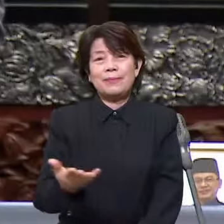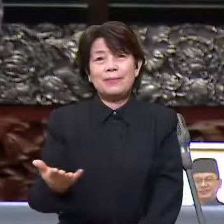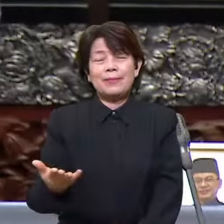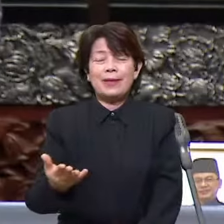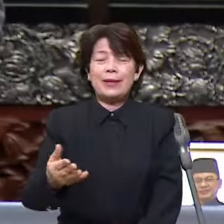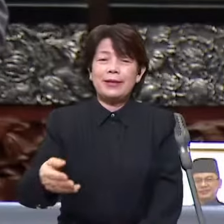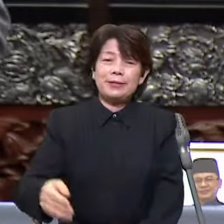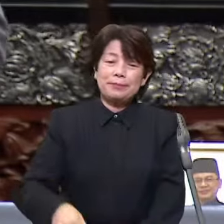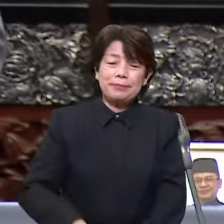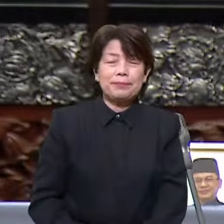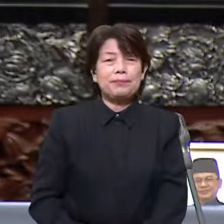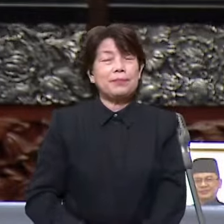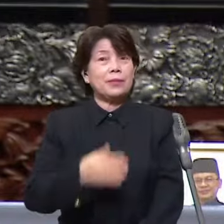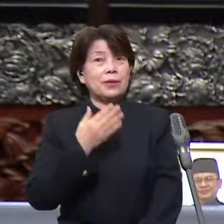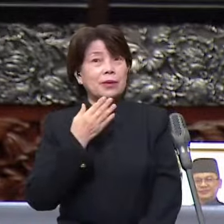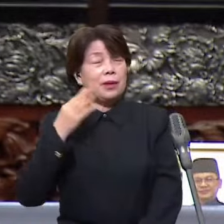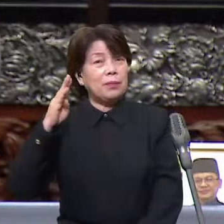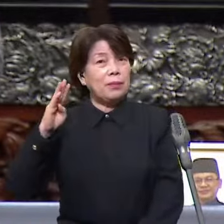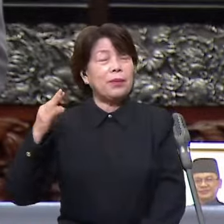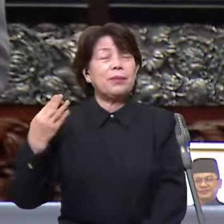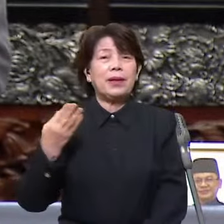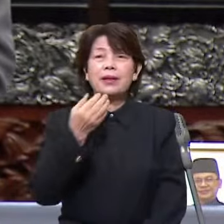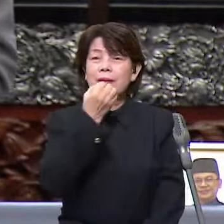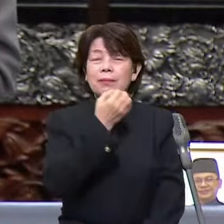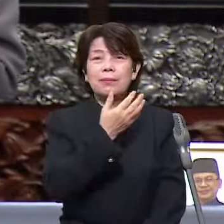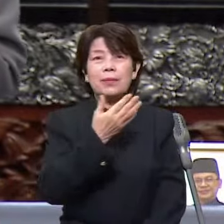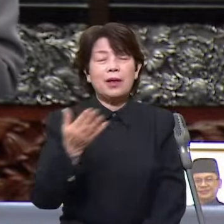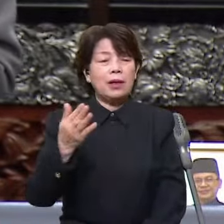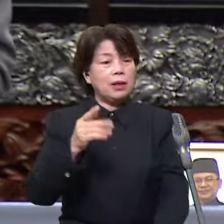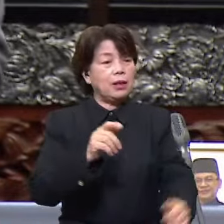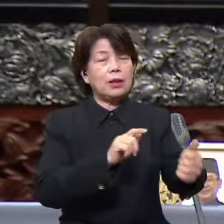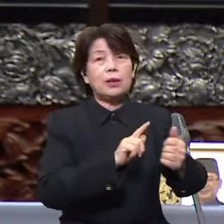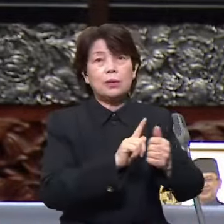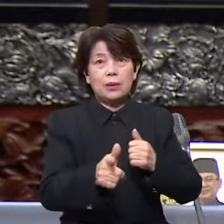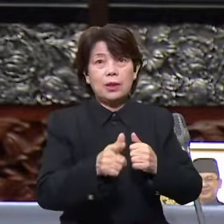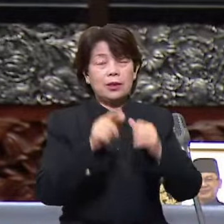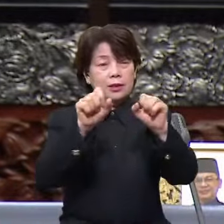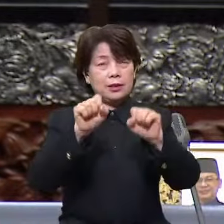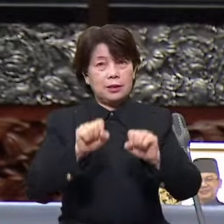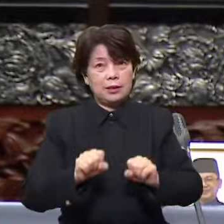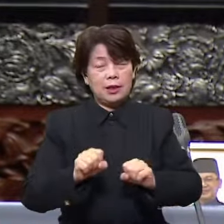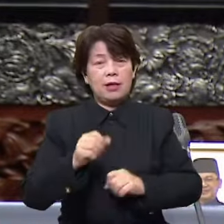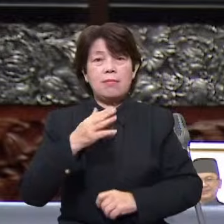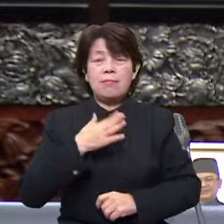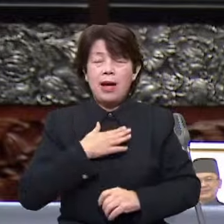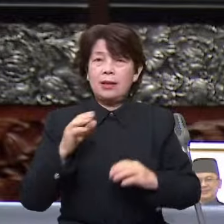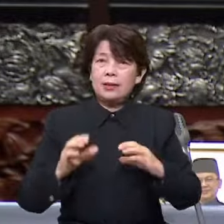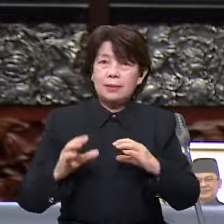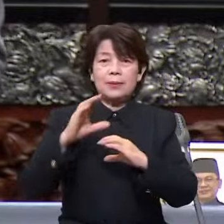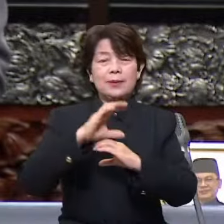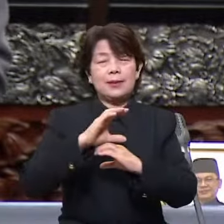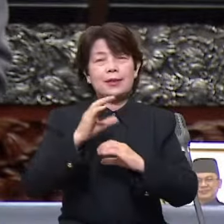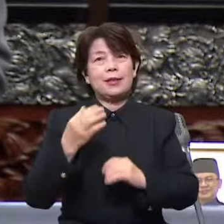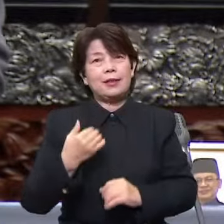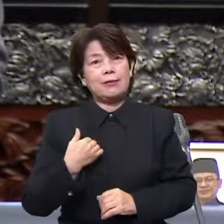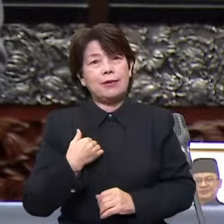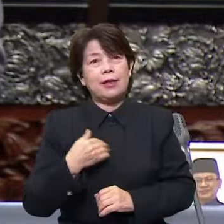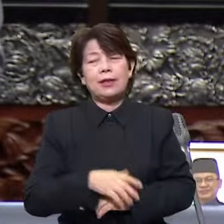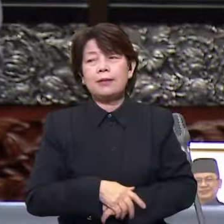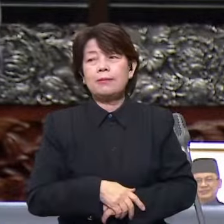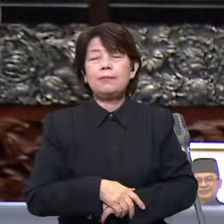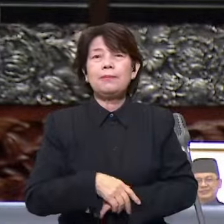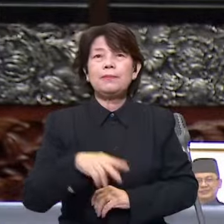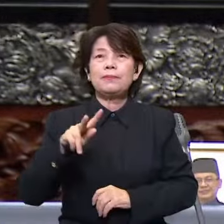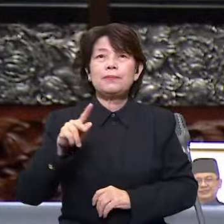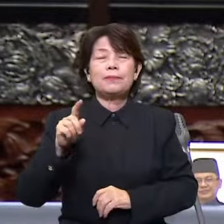yang berhormat sebutkan tadi, sememangnya di peringkat kelulusan sistem My Subsidy Diesel di KPDN tidak ada masalah.